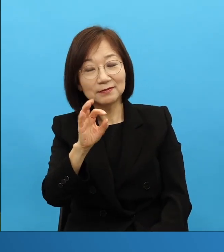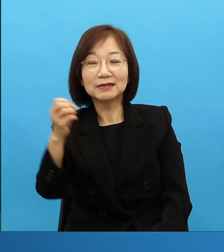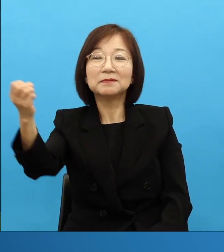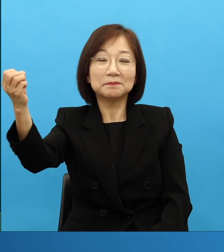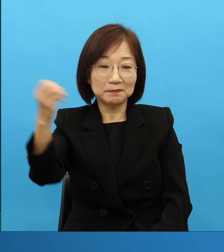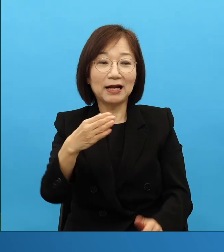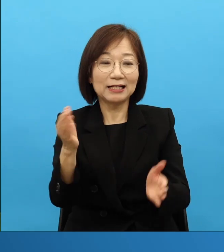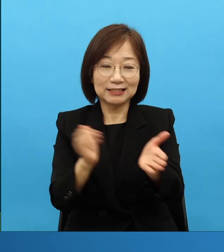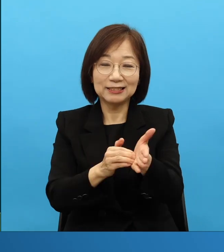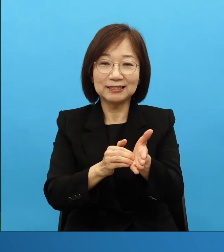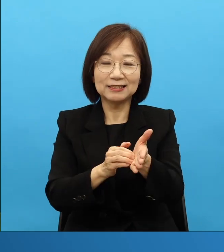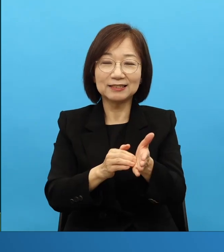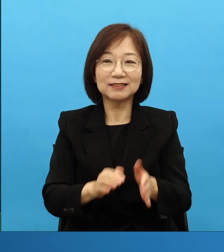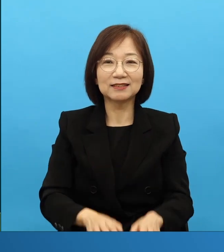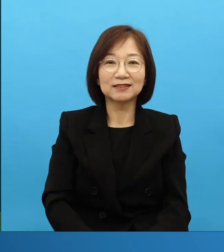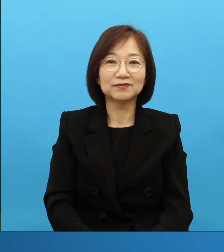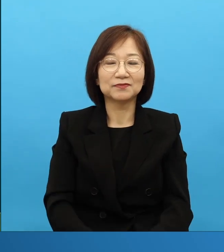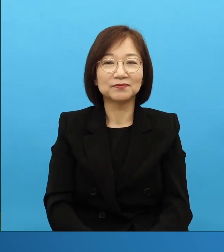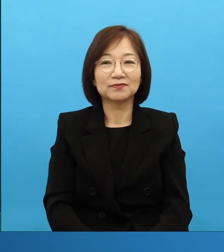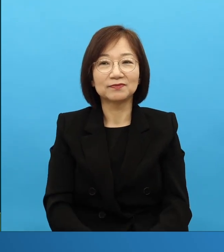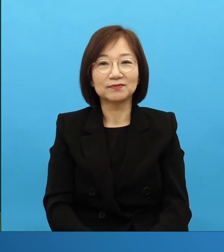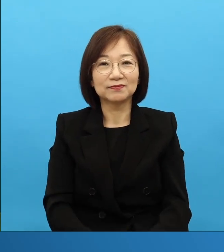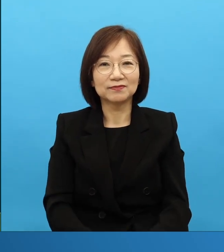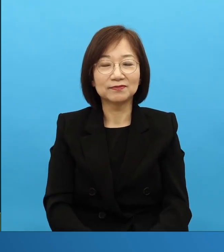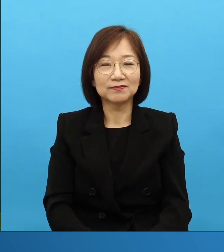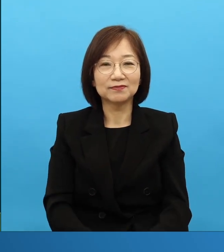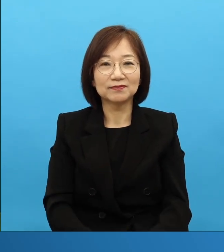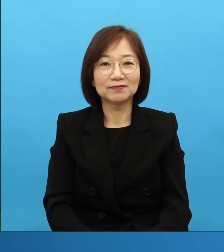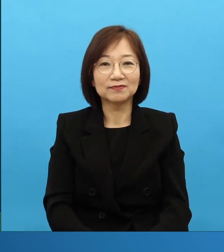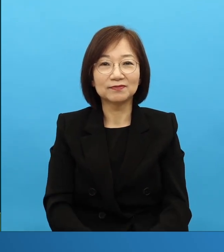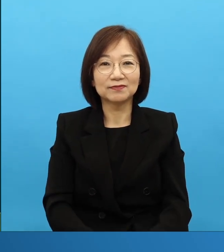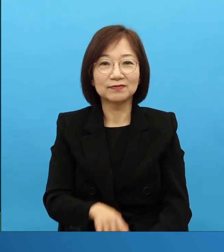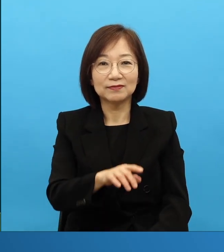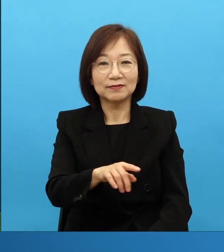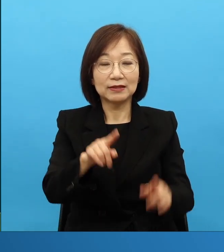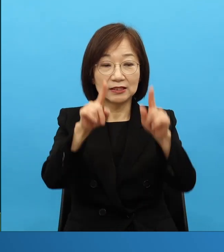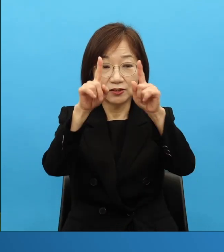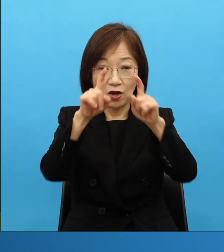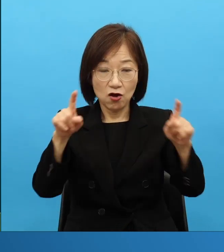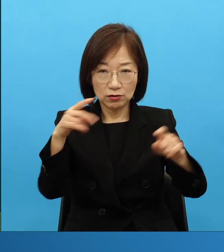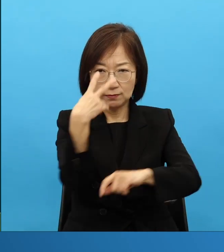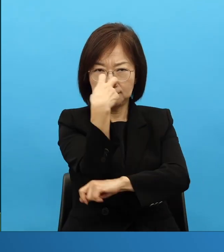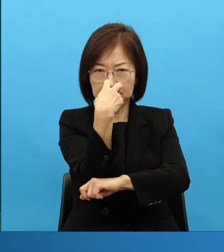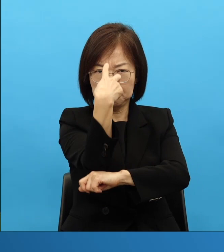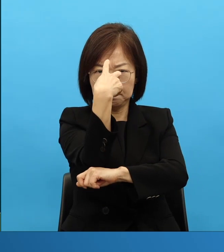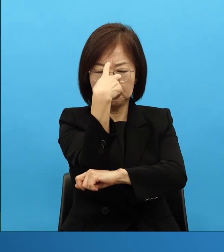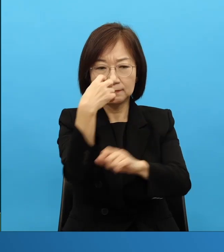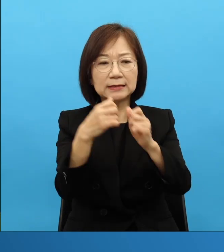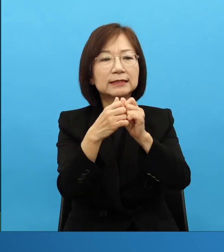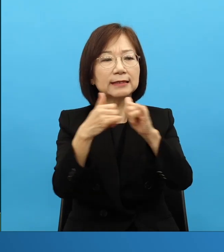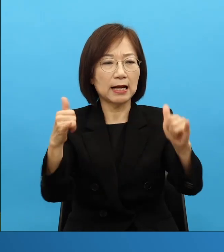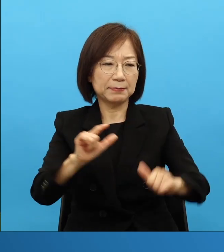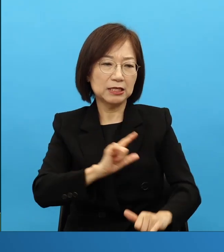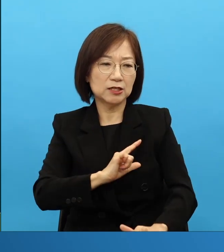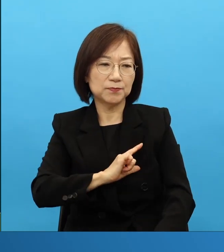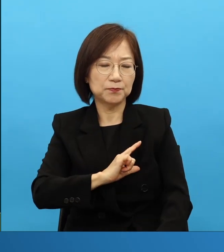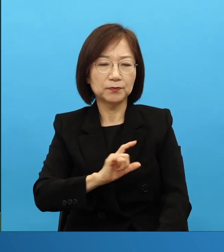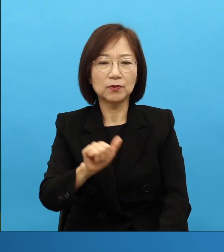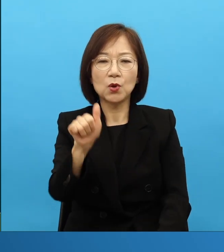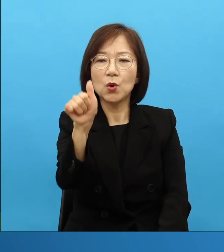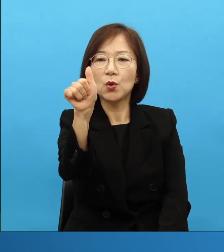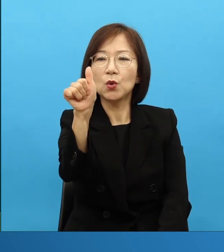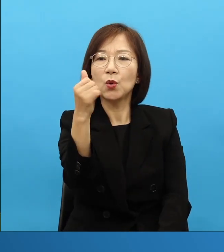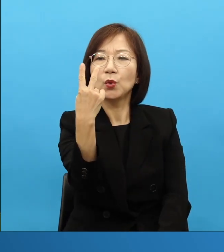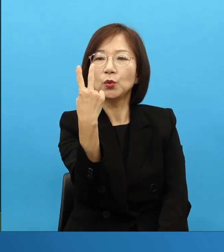leader looked upon him and told him, 성을 지키는 지도자 이름은 효시입니다. and the